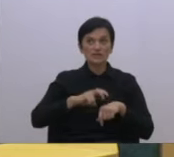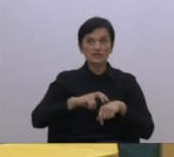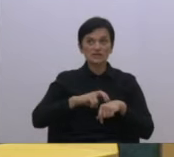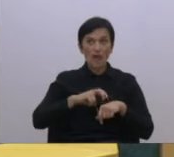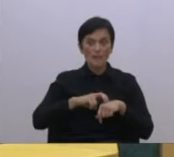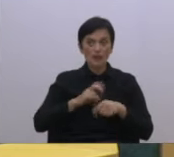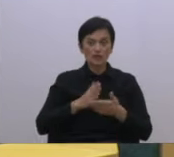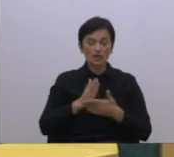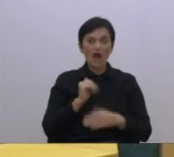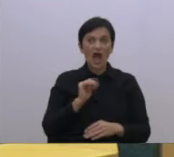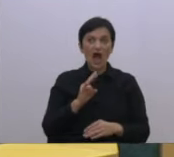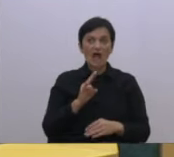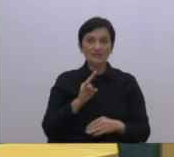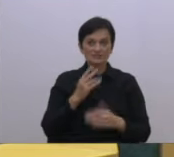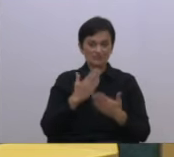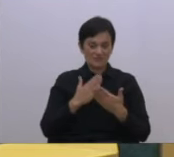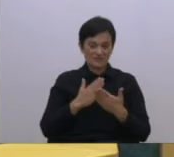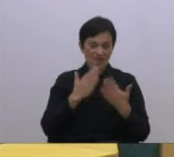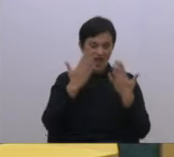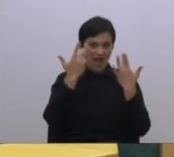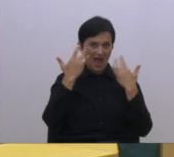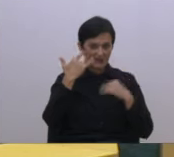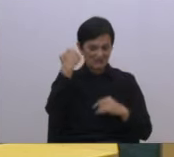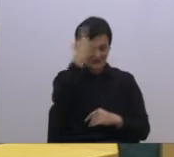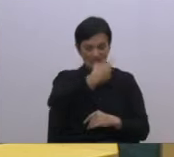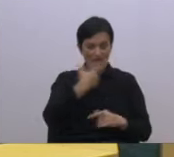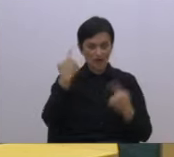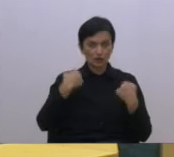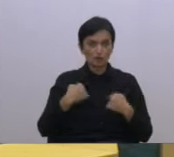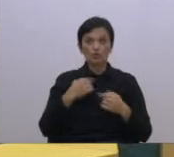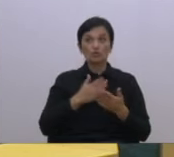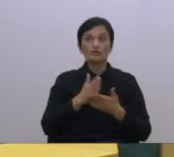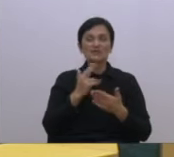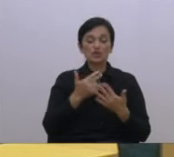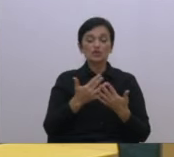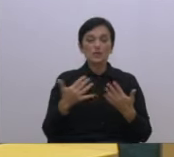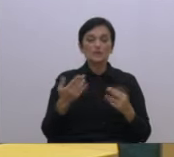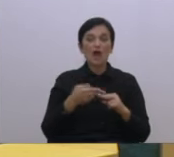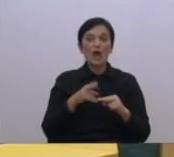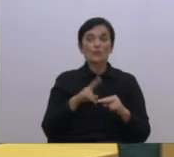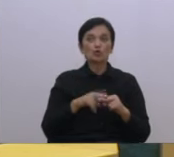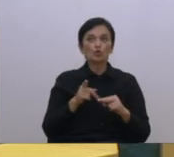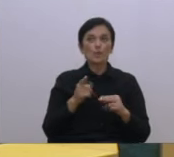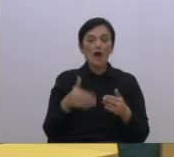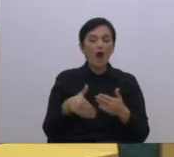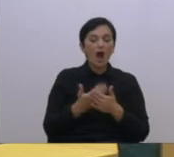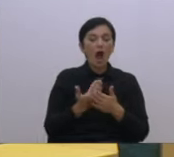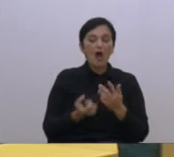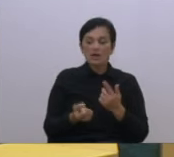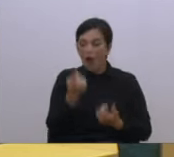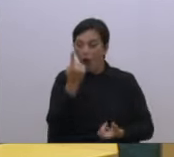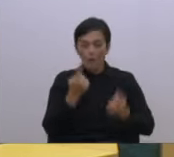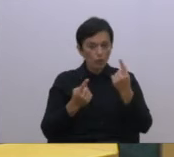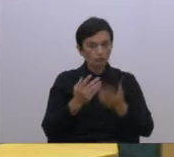დანიშნულების არის, ან ესთეტიკური დანიშნულება შეიძლება ქონდეს და ასე შემდეგ. ამიტომ აქ არაფერი ახალის აღმოჩენა არ